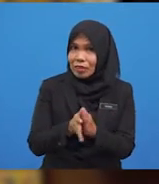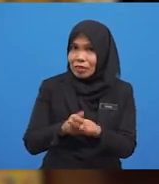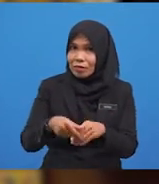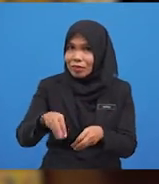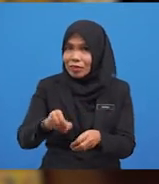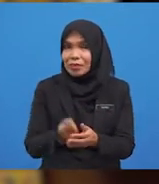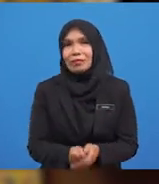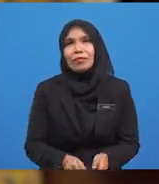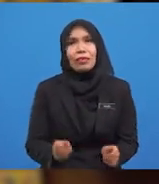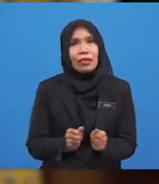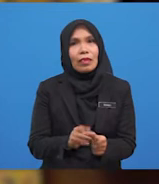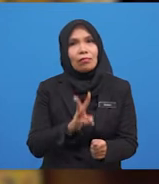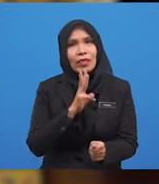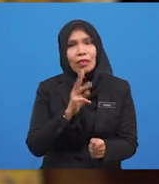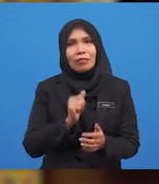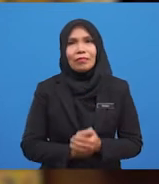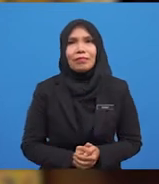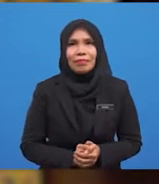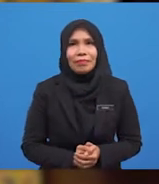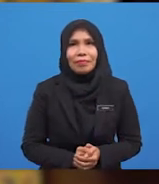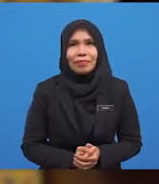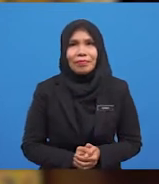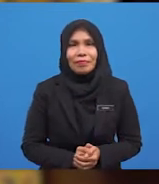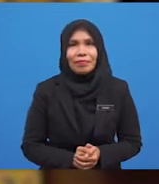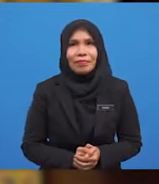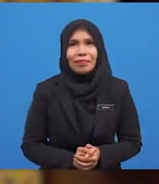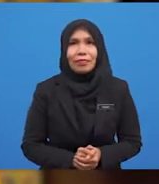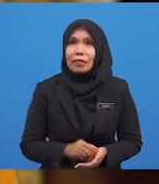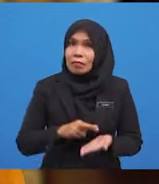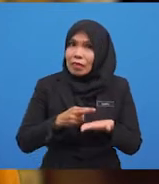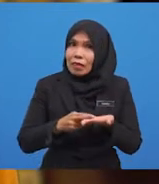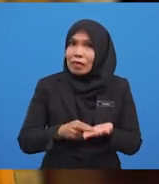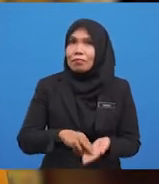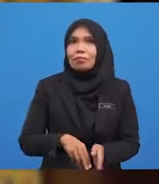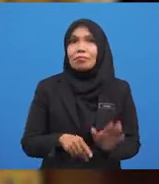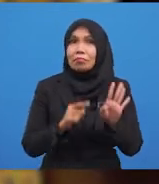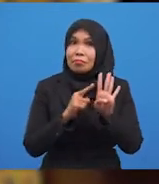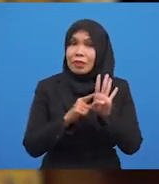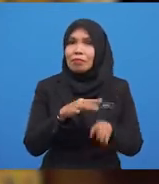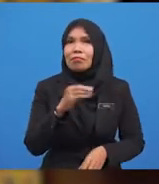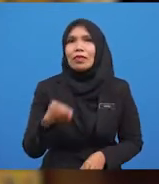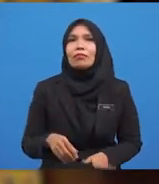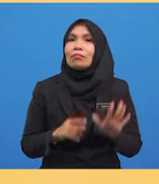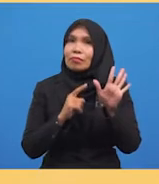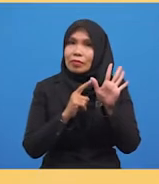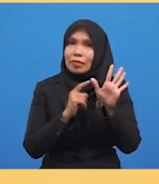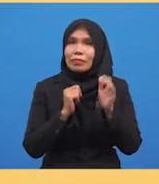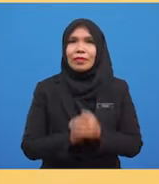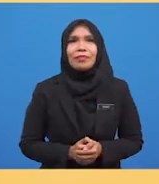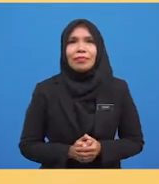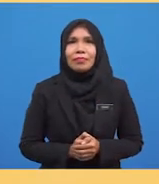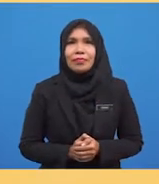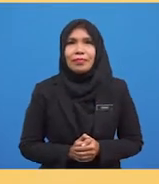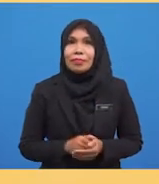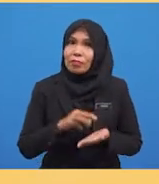maksud seloka ini dalam rangkap keempat dan kelima? Baiklah. Dalam rangkap keempat seloka